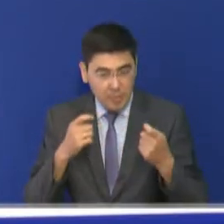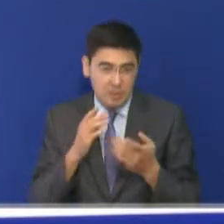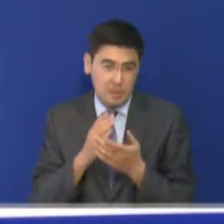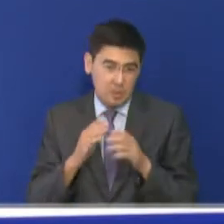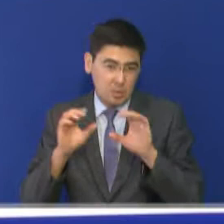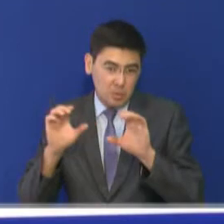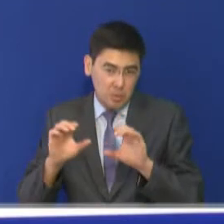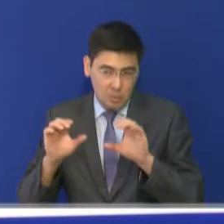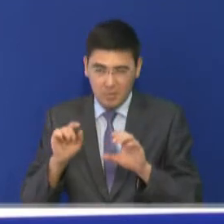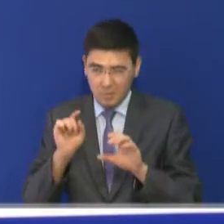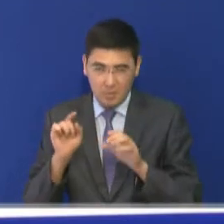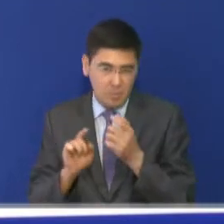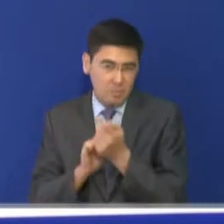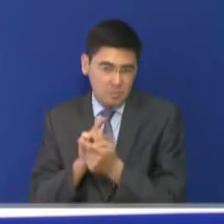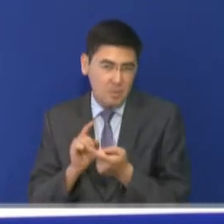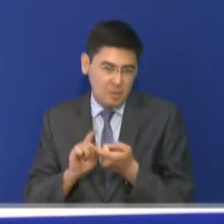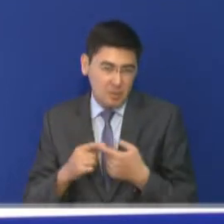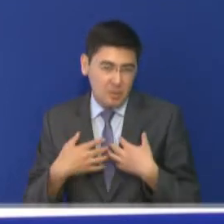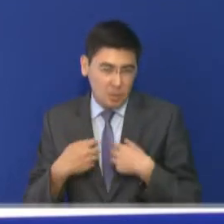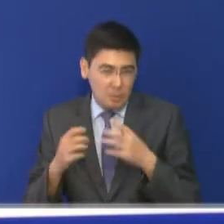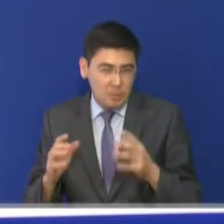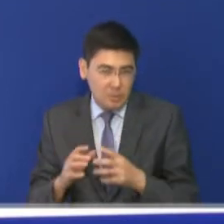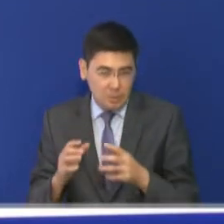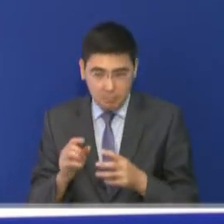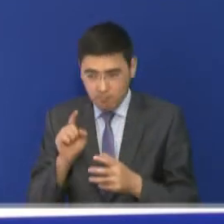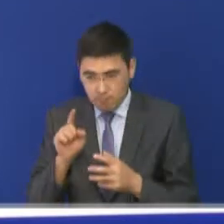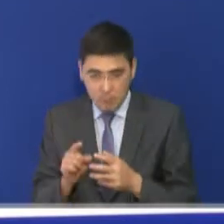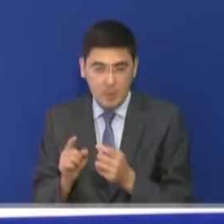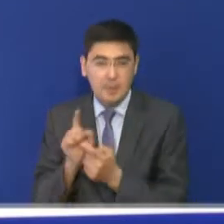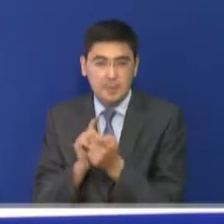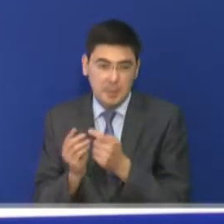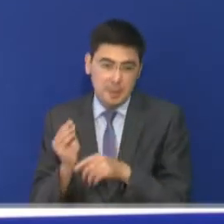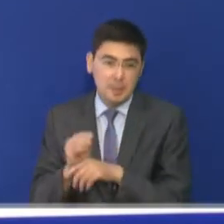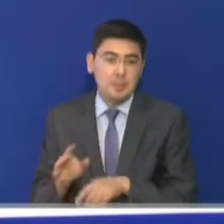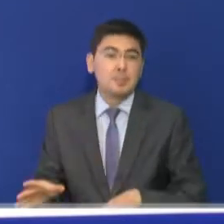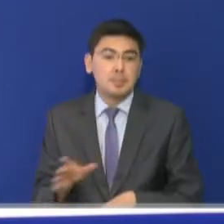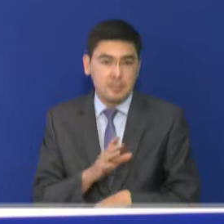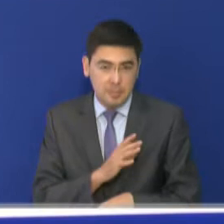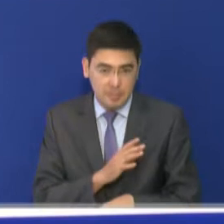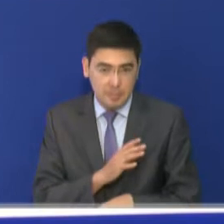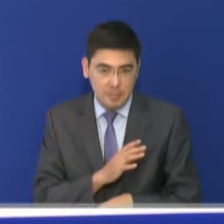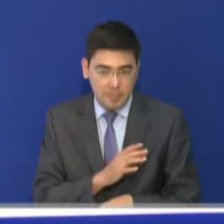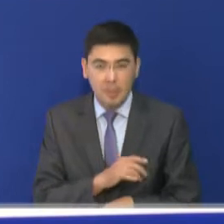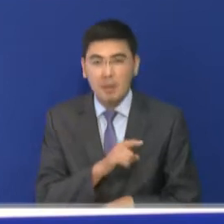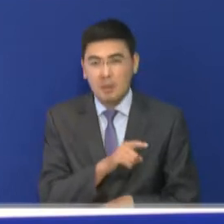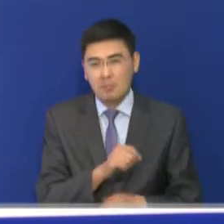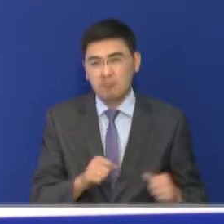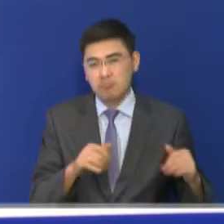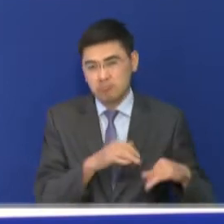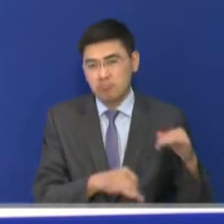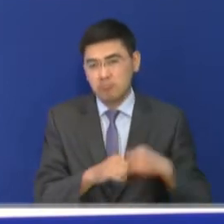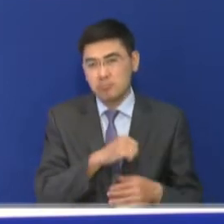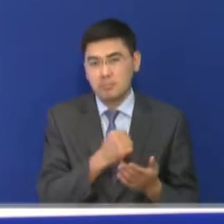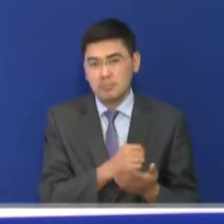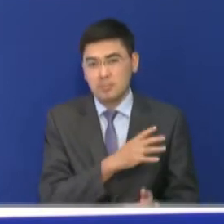кейбір заңнамалық актілеріне денсаулық сақтау мәселелері бойынша өзгерістер мен толықтырулар енгізу туралы заң жобасы екінші оқылымда